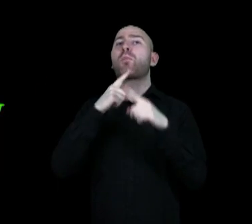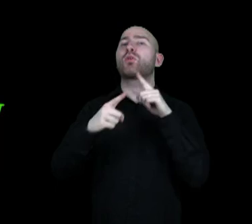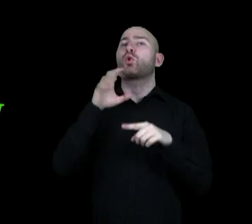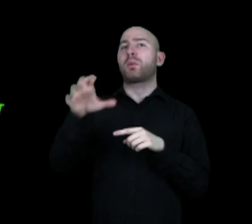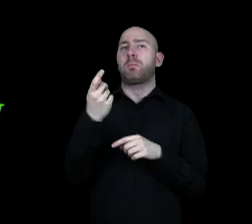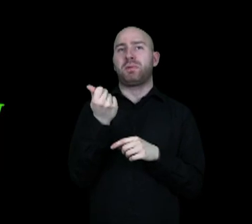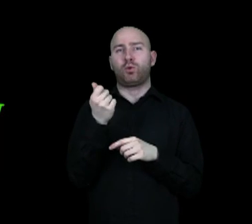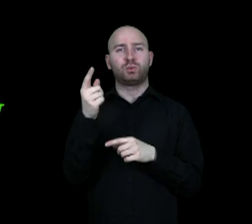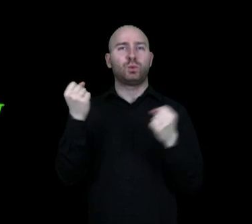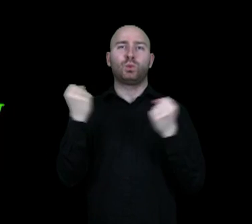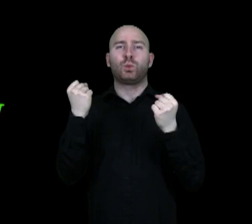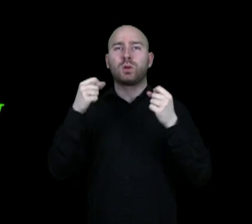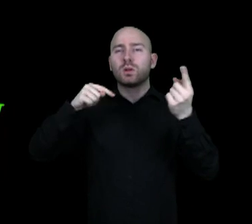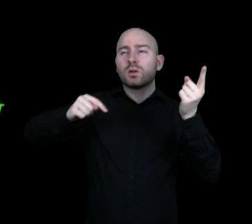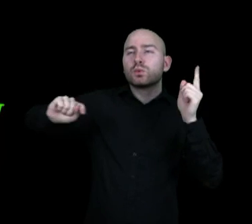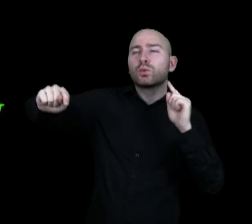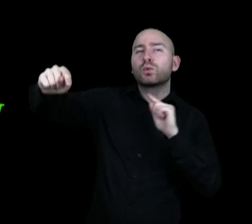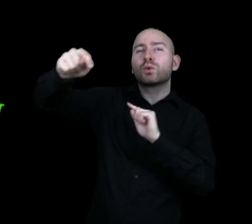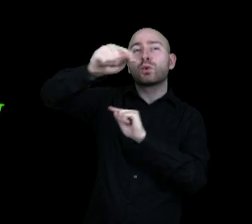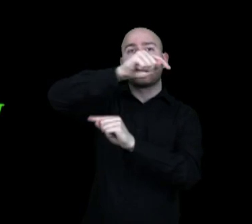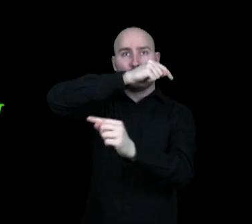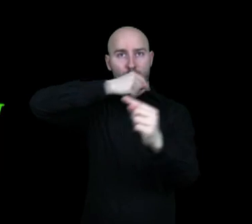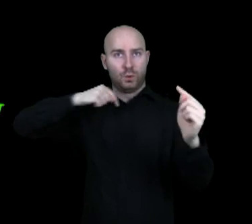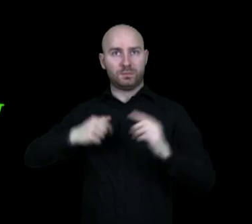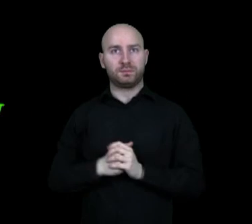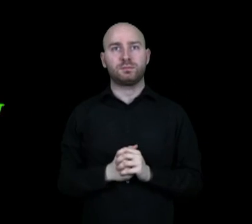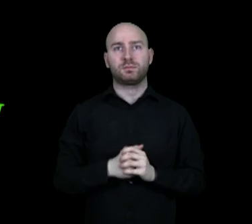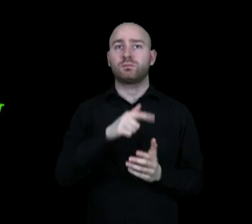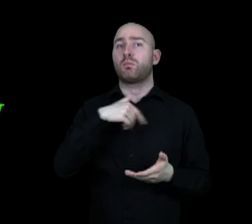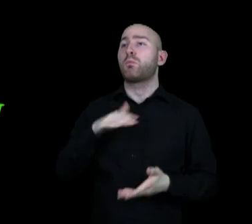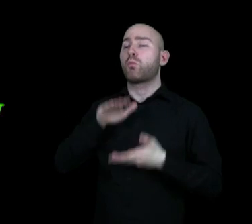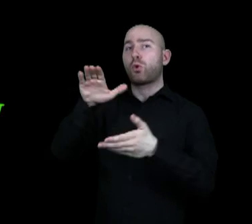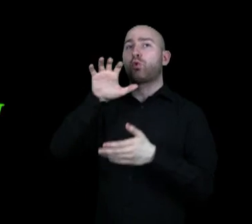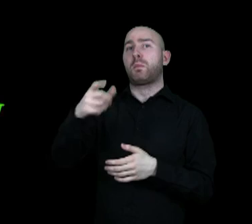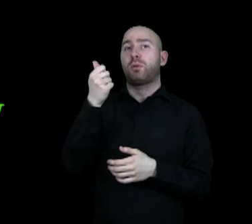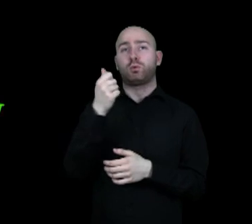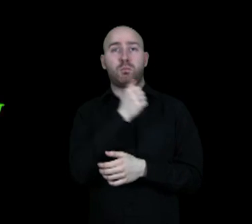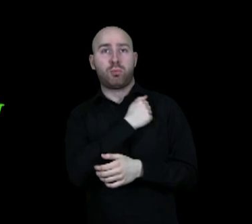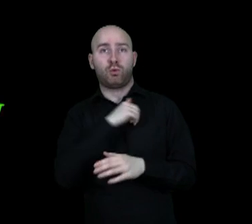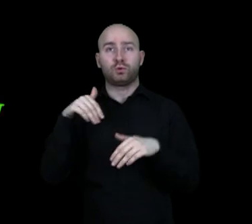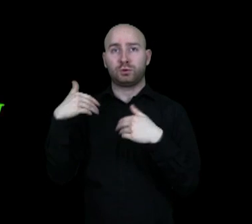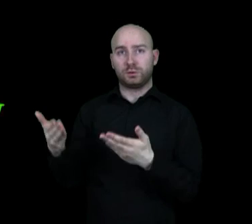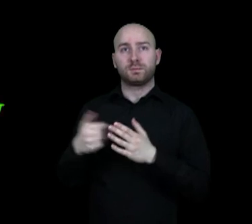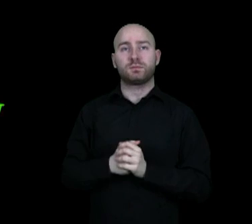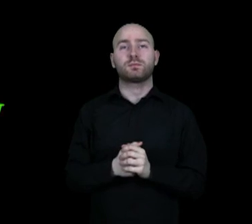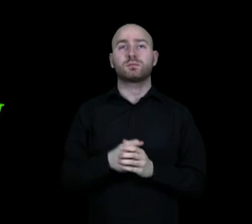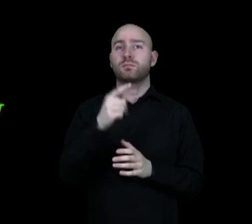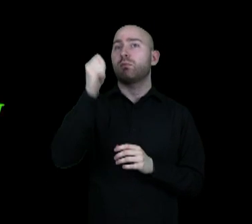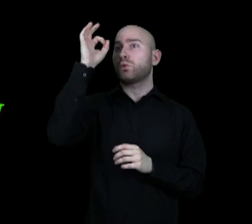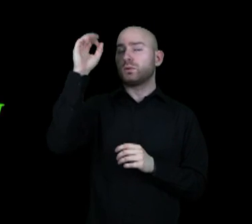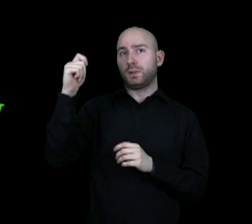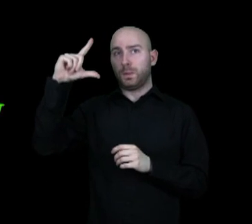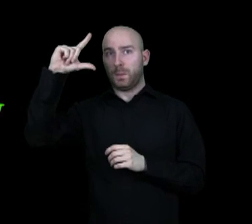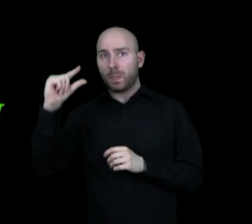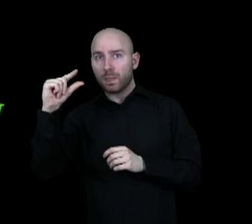pieniędzy, by wzrosła podaż pieniędzy do pożyczenia, powoduje obniżenie stóp. Przy niższych stopach procentowych ludzie chętniej pożyczają i inwestują.